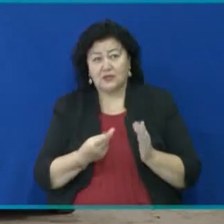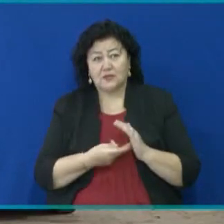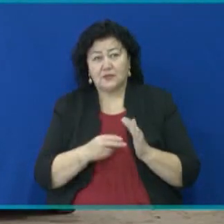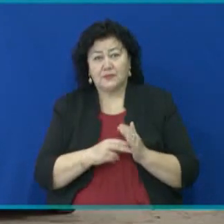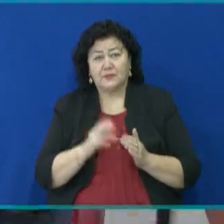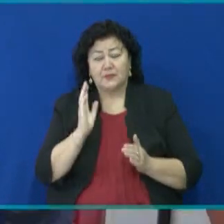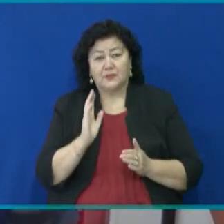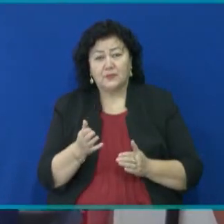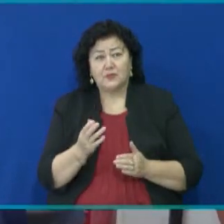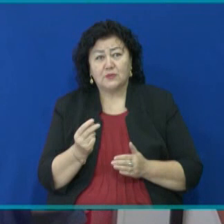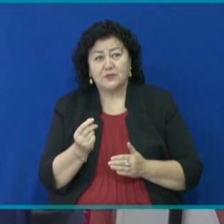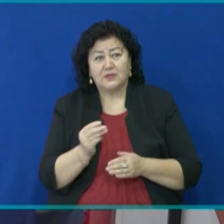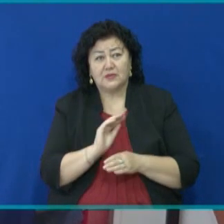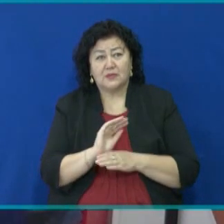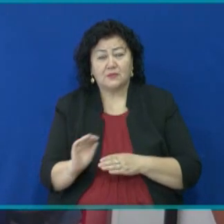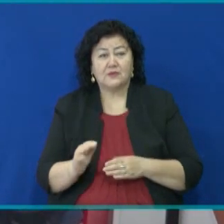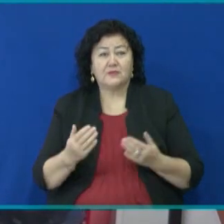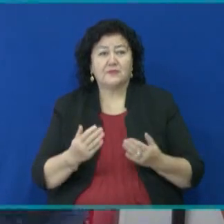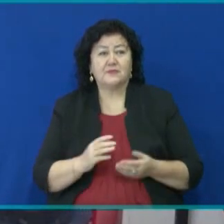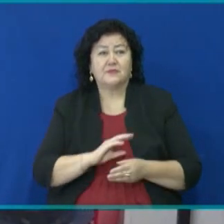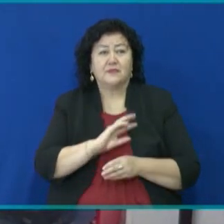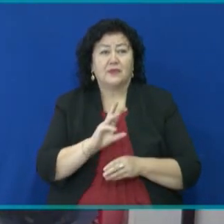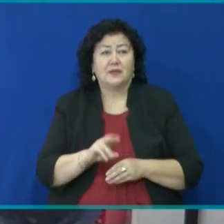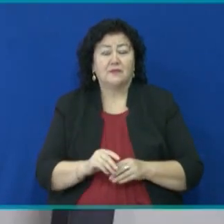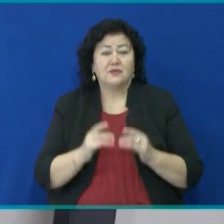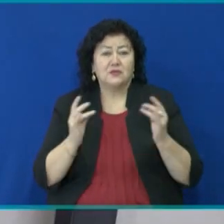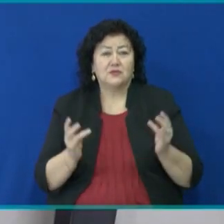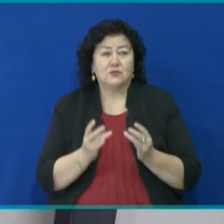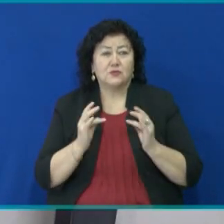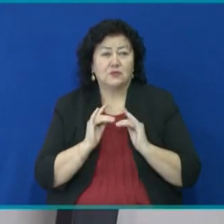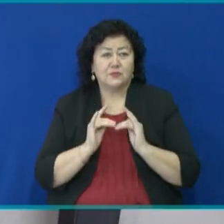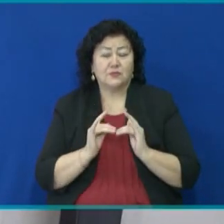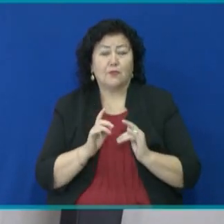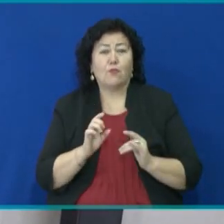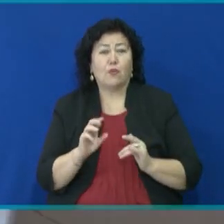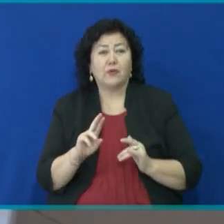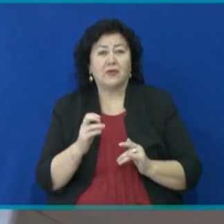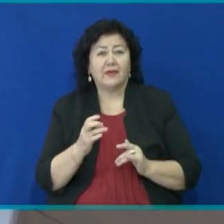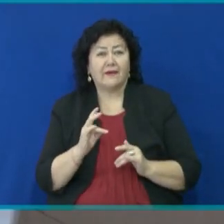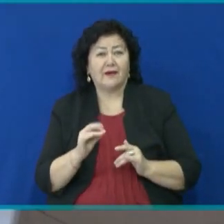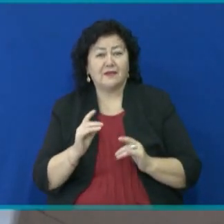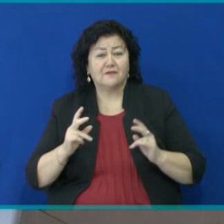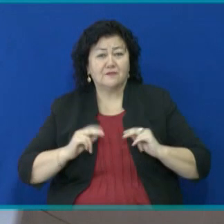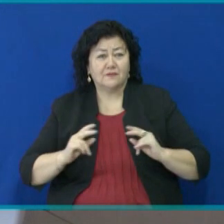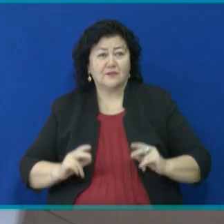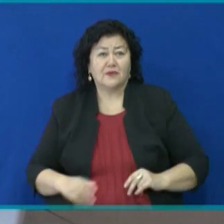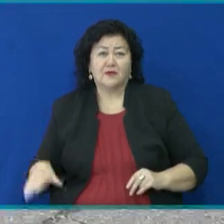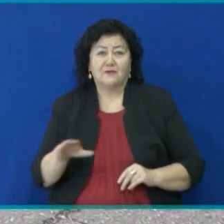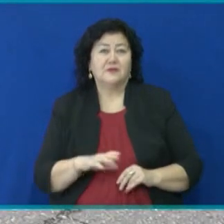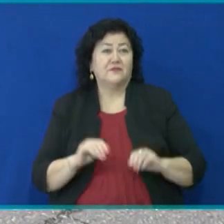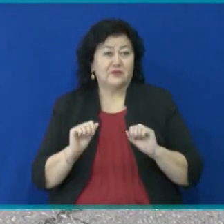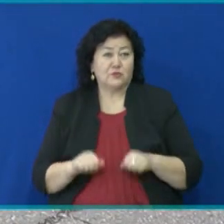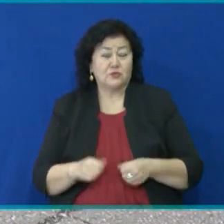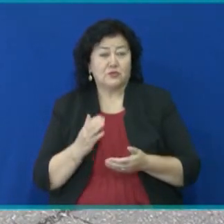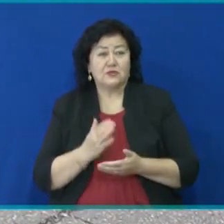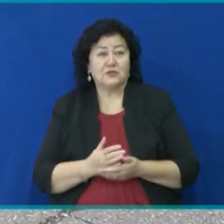президенті Қазақстандағы әрбір студент тұрғын жаймен қамтамасыз етілуі тиіс деген болатын. Алихан Бөкейхан университеті студенттеріне барлық мүмкіндікті жасап отыр.